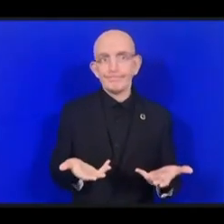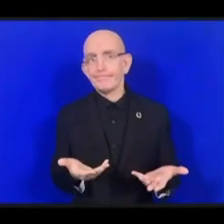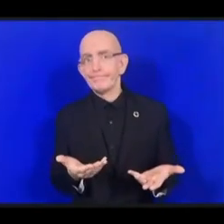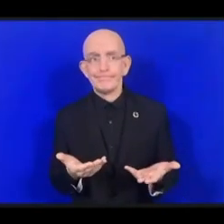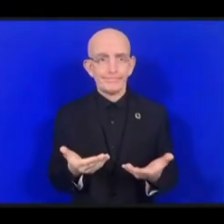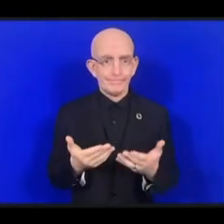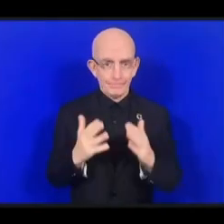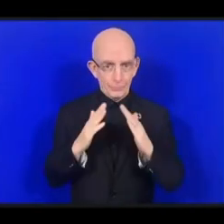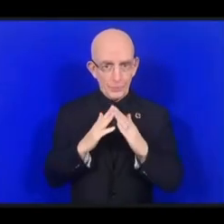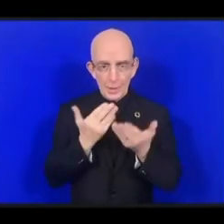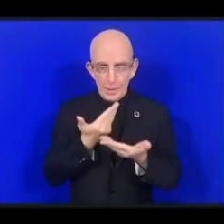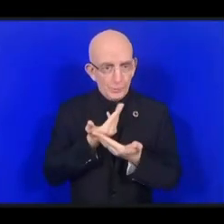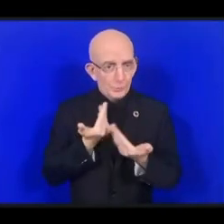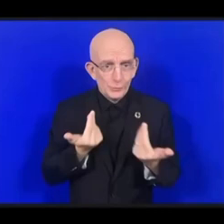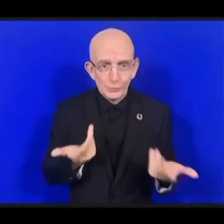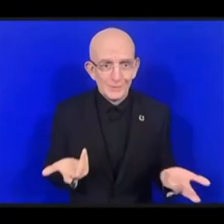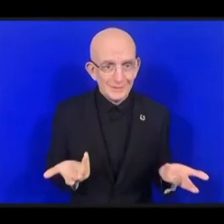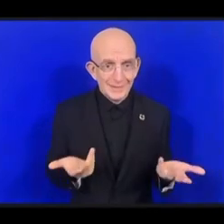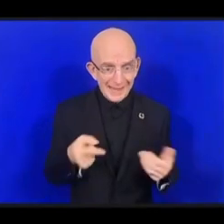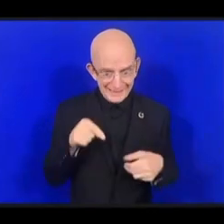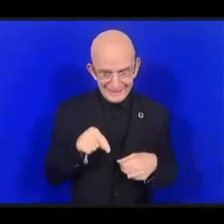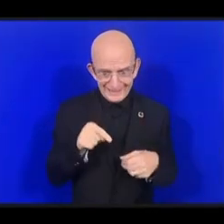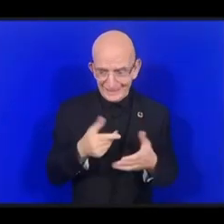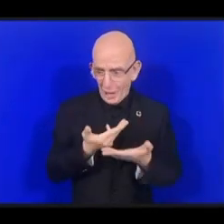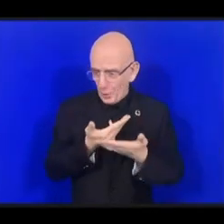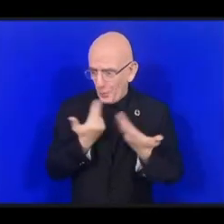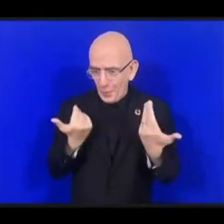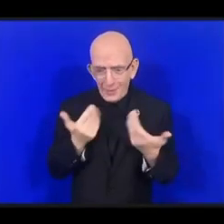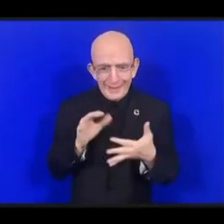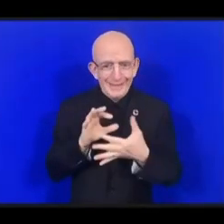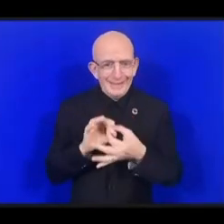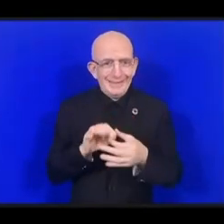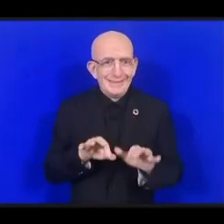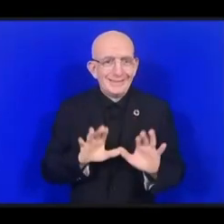成長が遅れますそしてまた